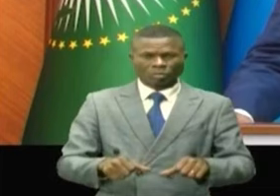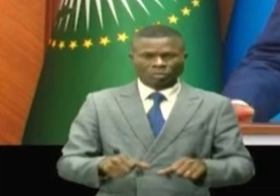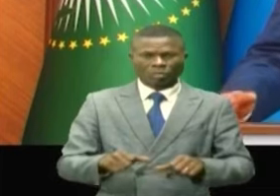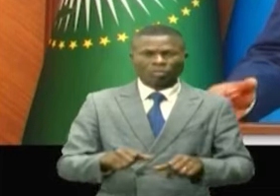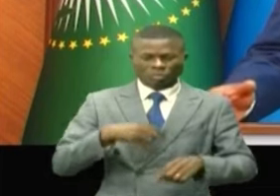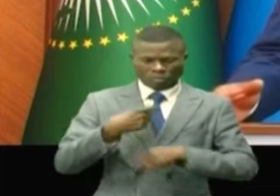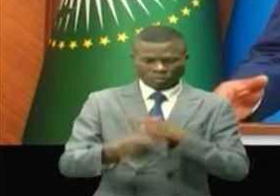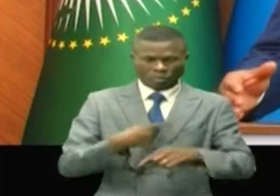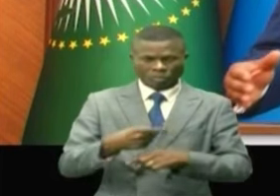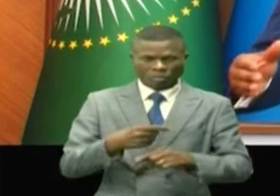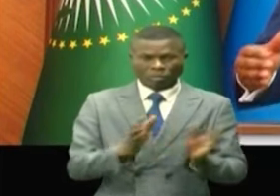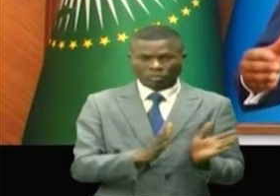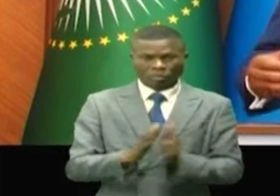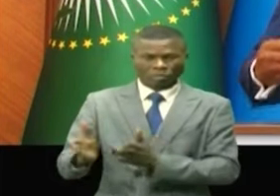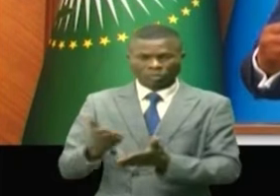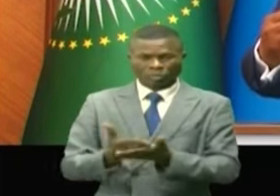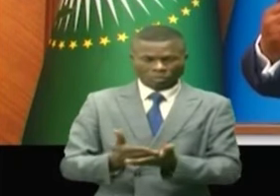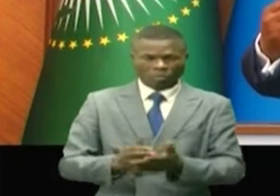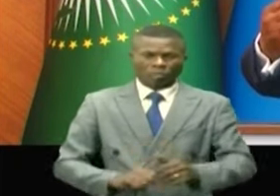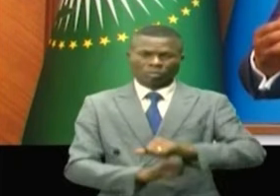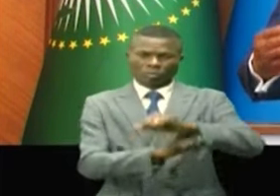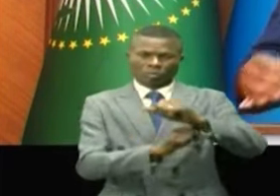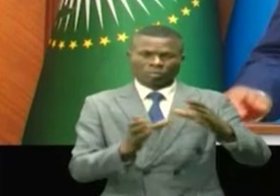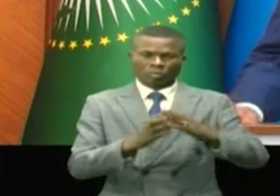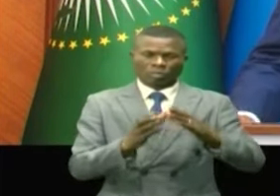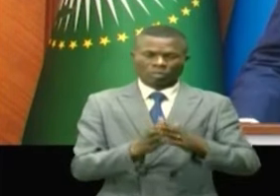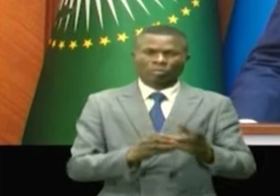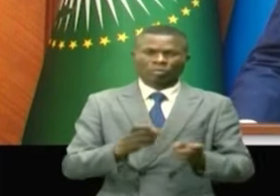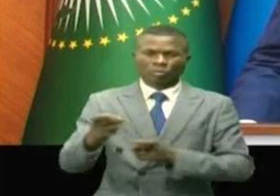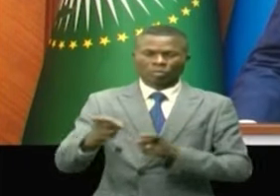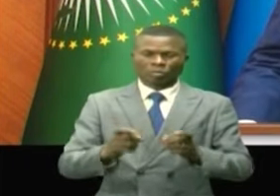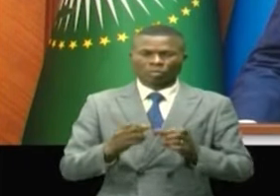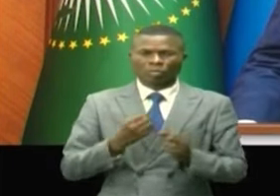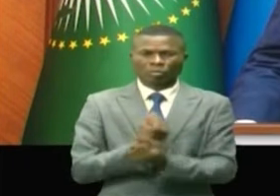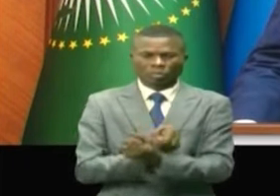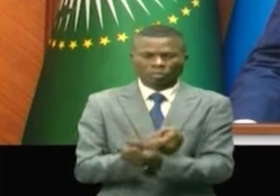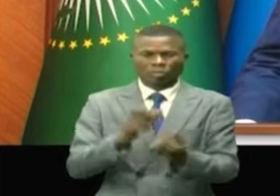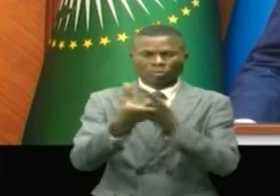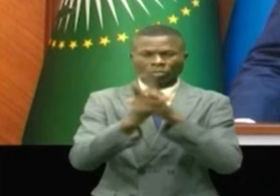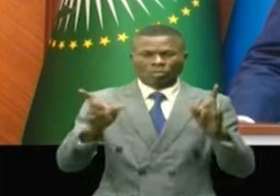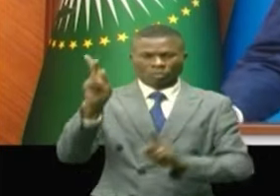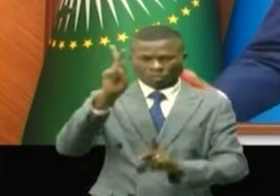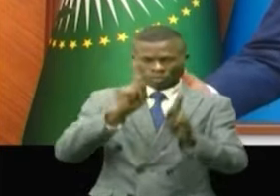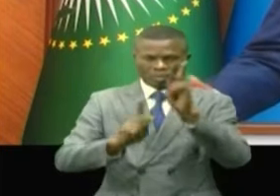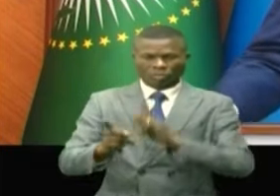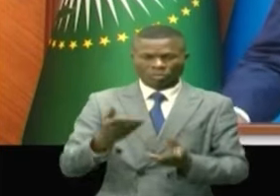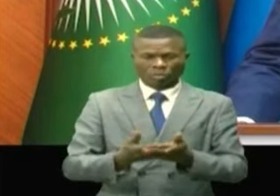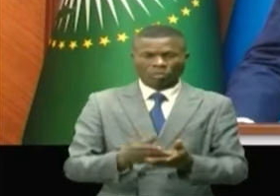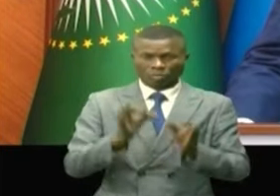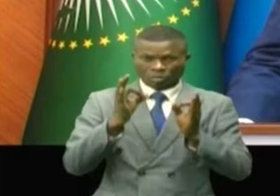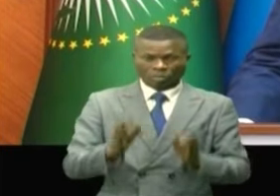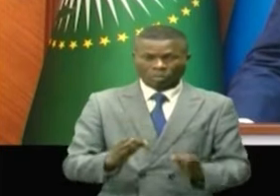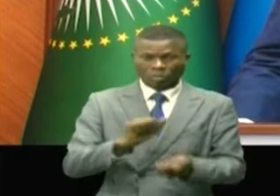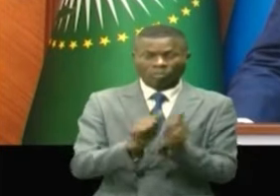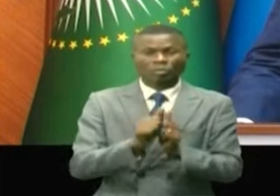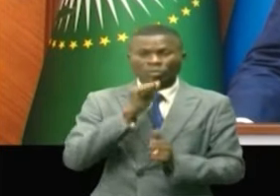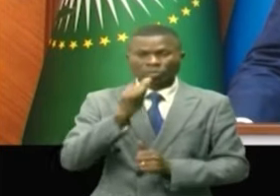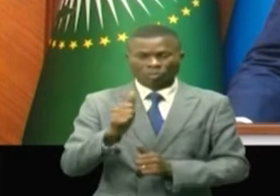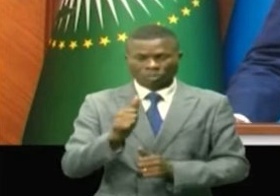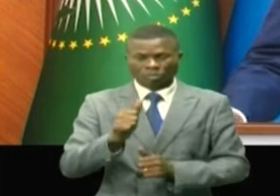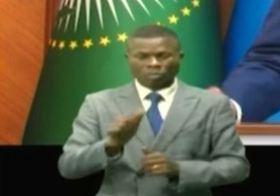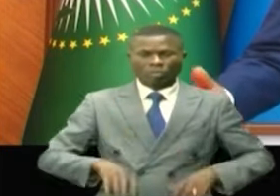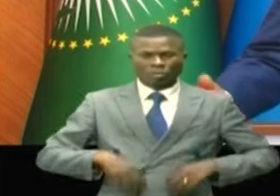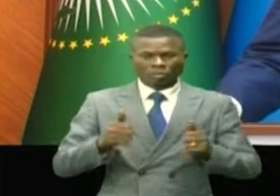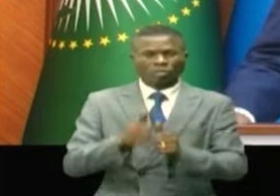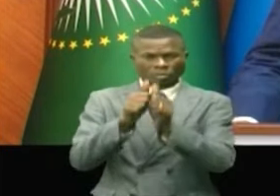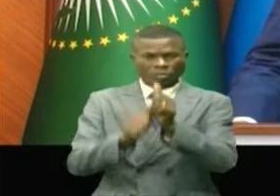en œuvre de ce dispositif s'accompagnerait d'un régime restrictif des libertés publiques non sans incidence sur le mode de vie